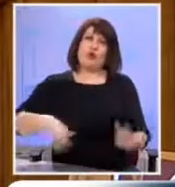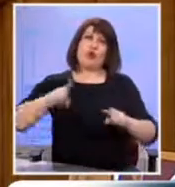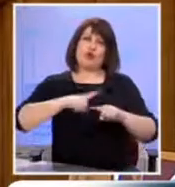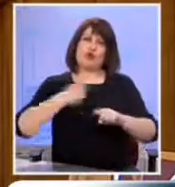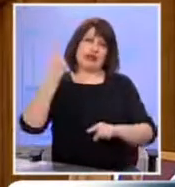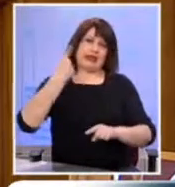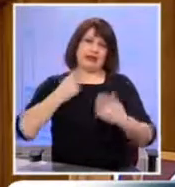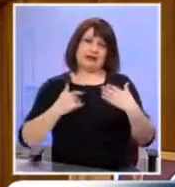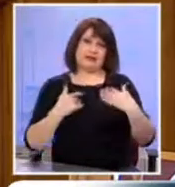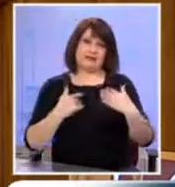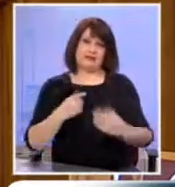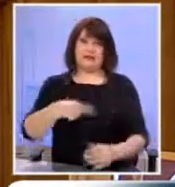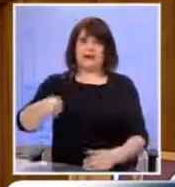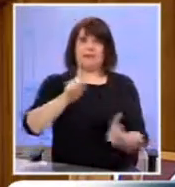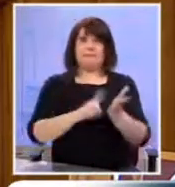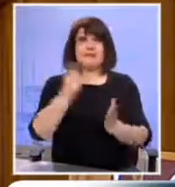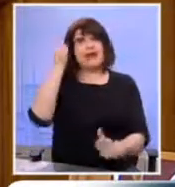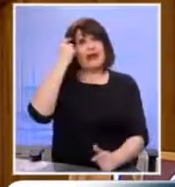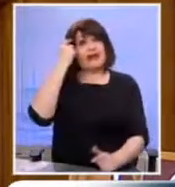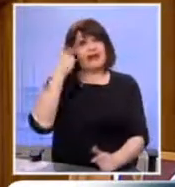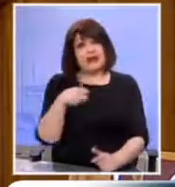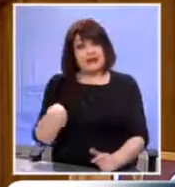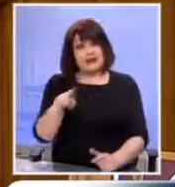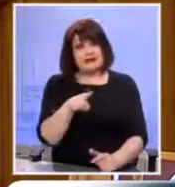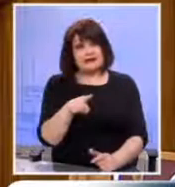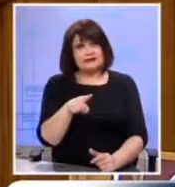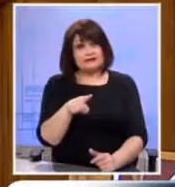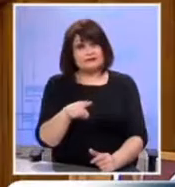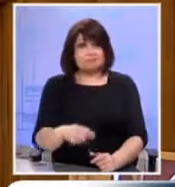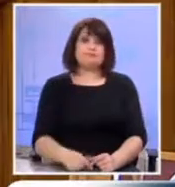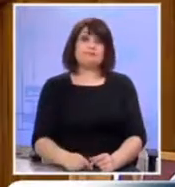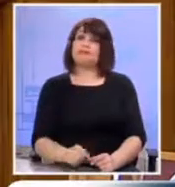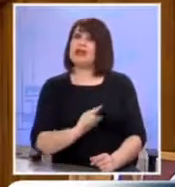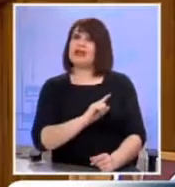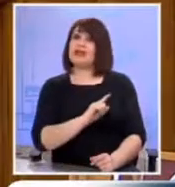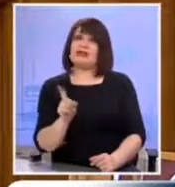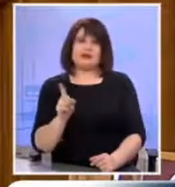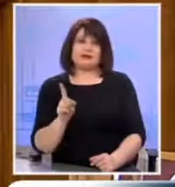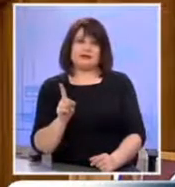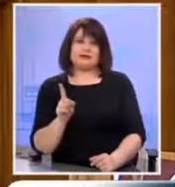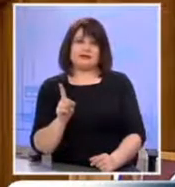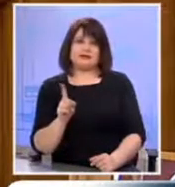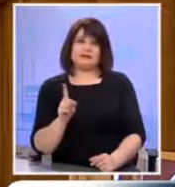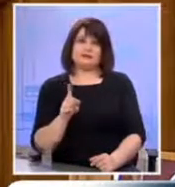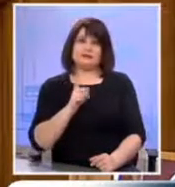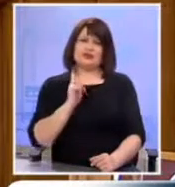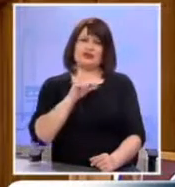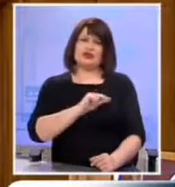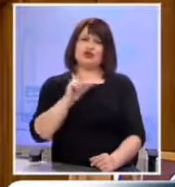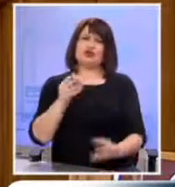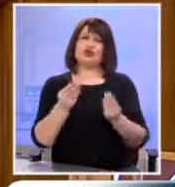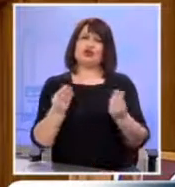Πάρτε το λοιπόν απόφαση, κύριοι της προηγούμενης συγκυβέρνησης. Δεν πρόκειται να ακολουθήσουμε την πρακτική